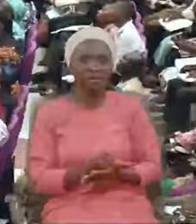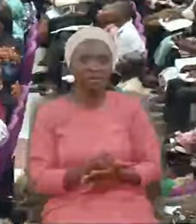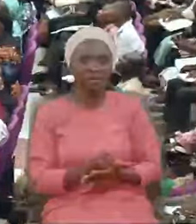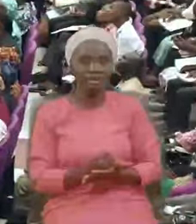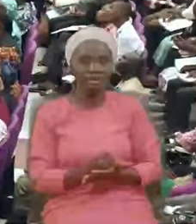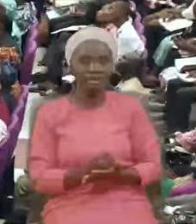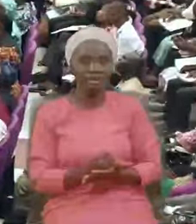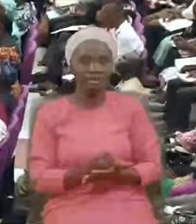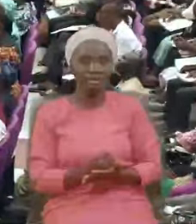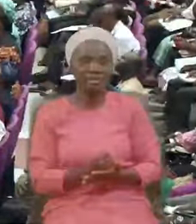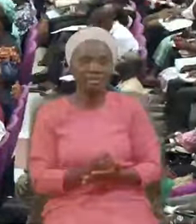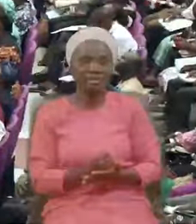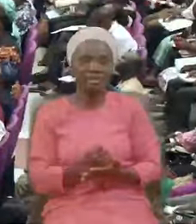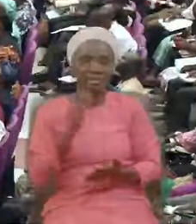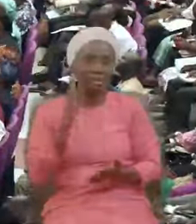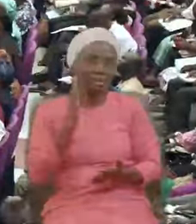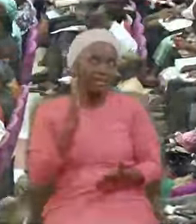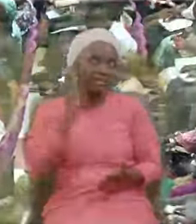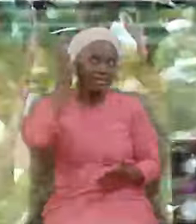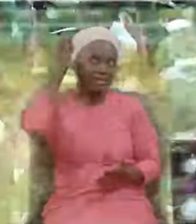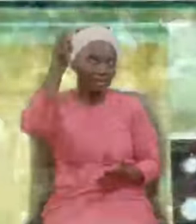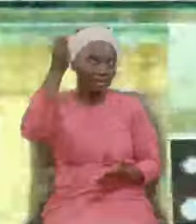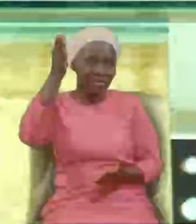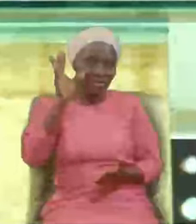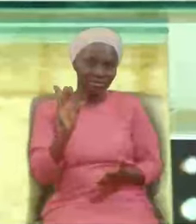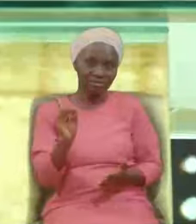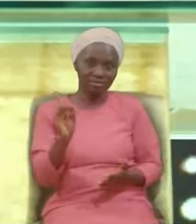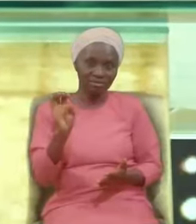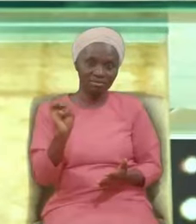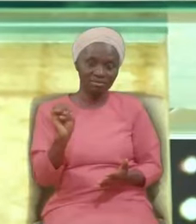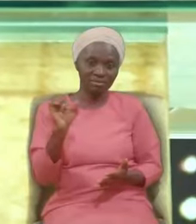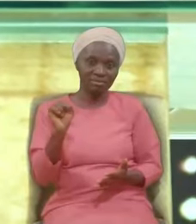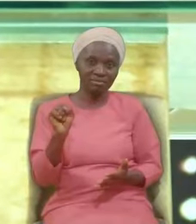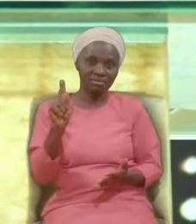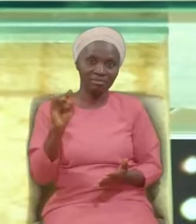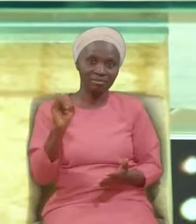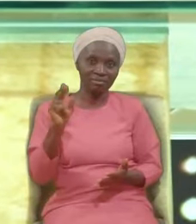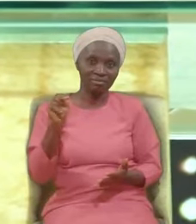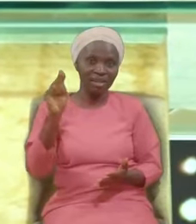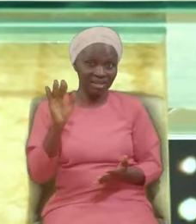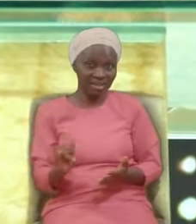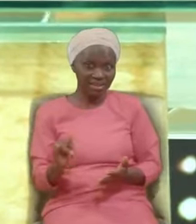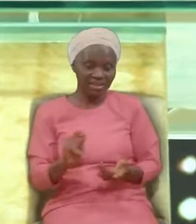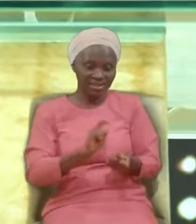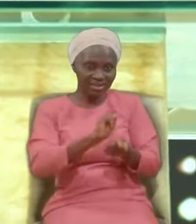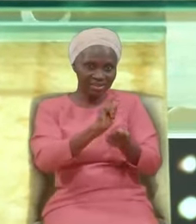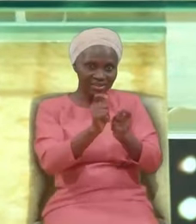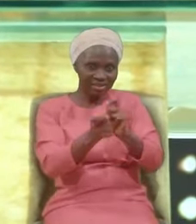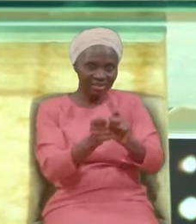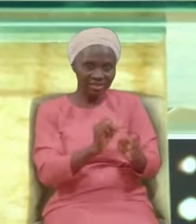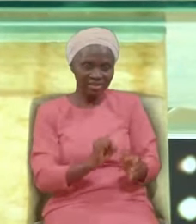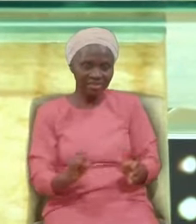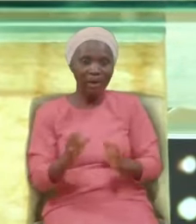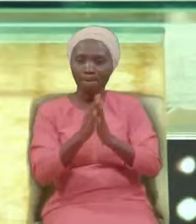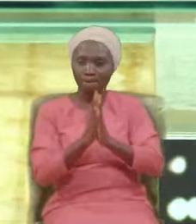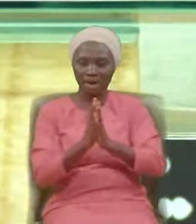La prière qui change le destin. La prière qui change le destin.